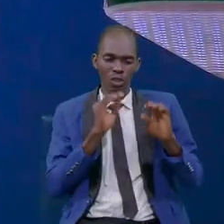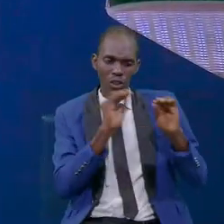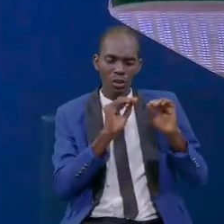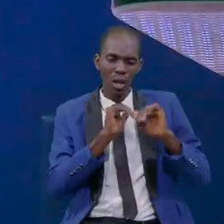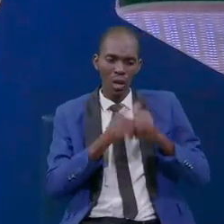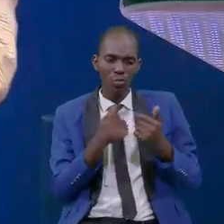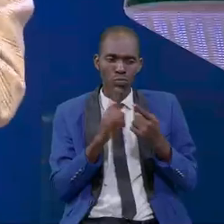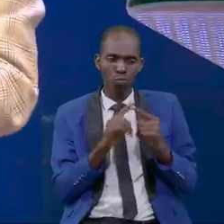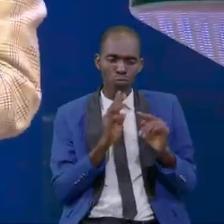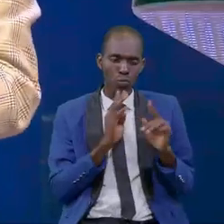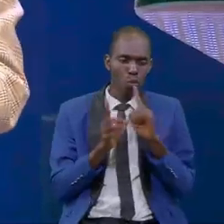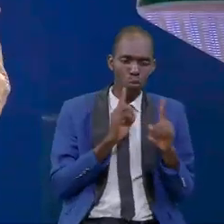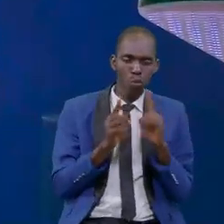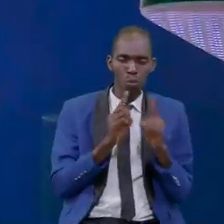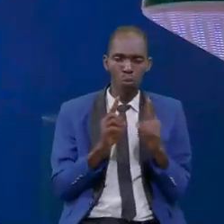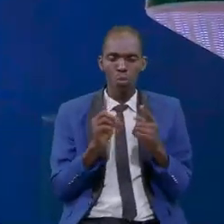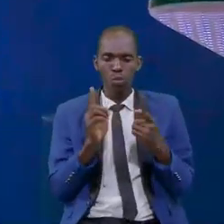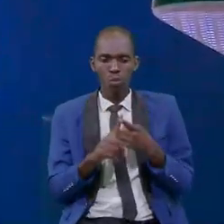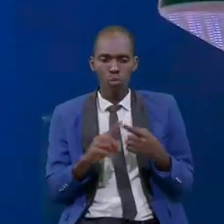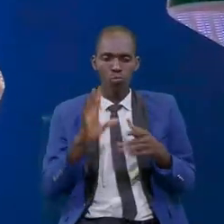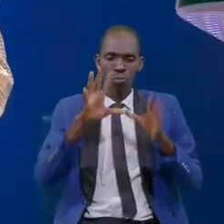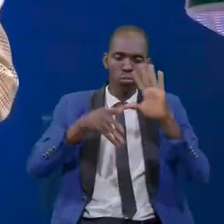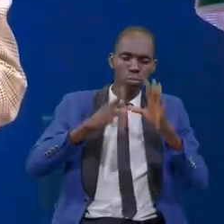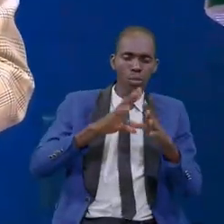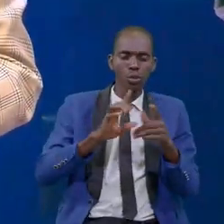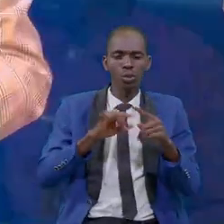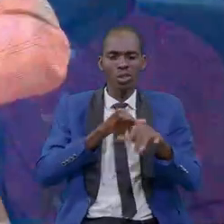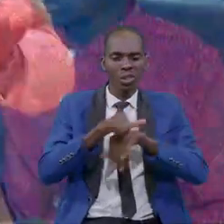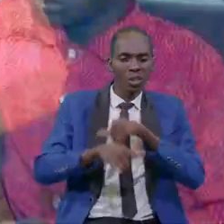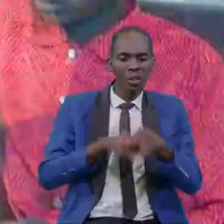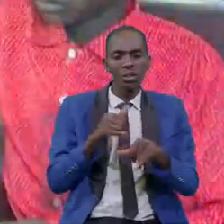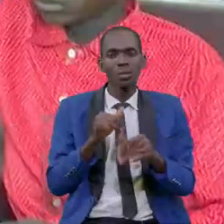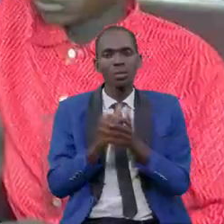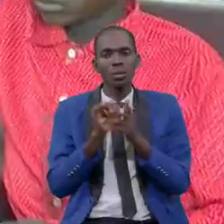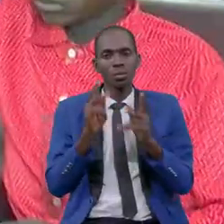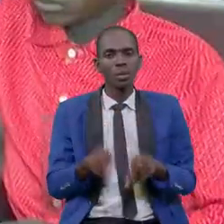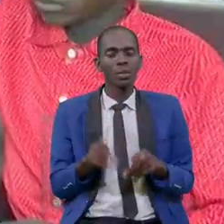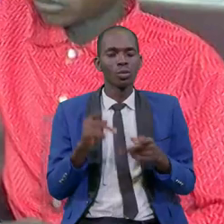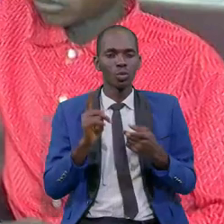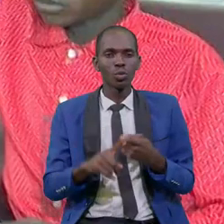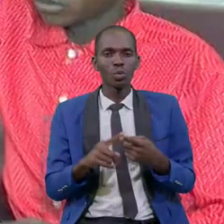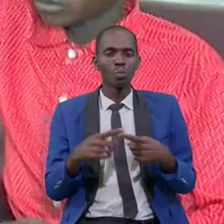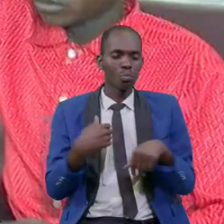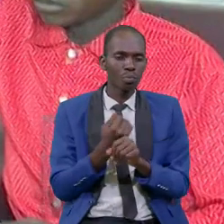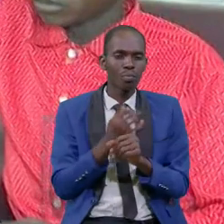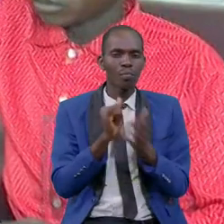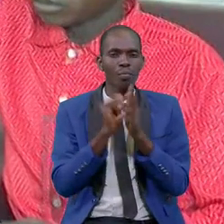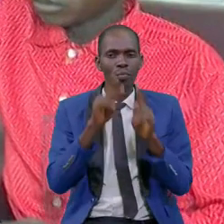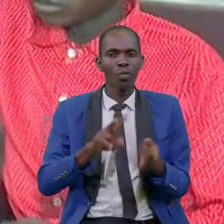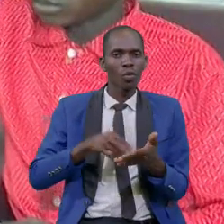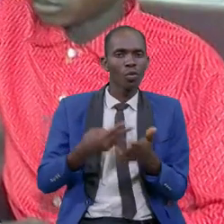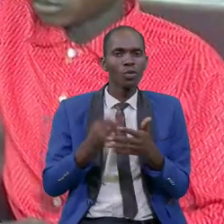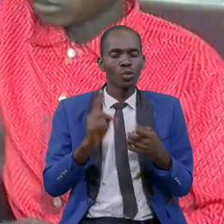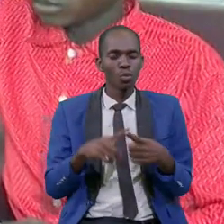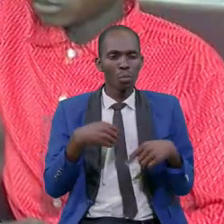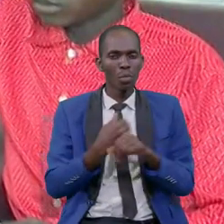construis la phrase de cette manière. Cela va le séduire, cela va le flatter, cela